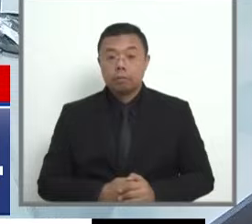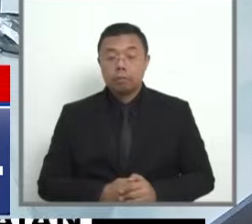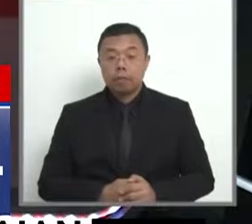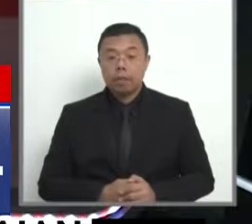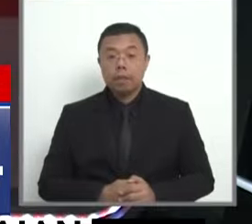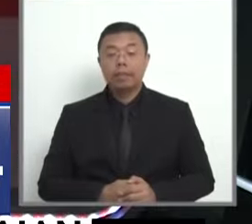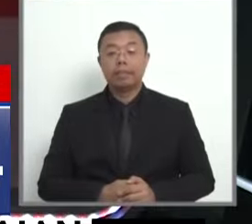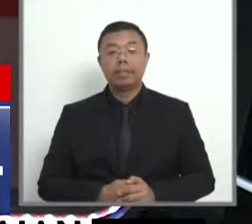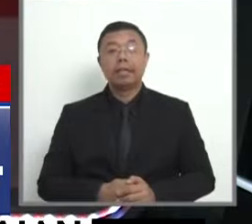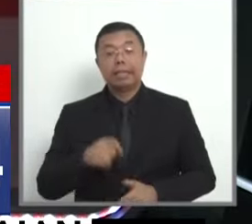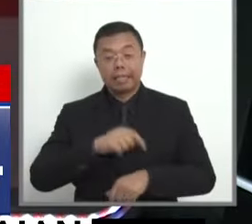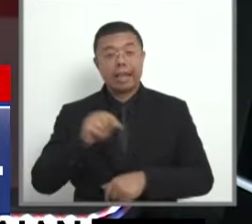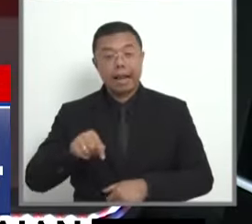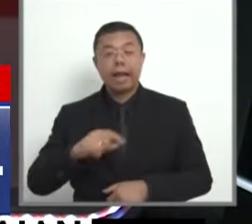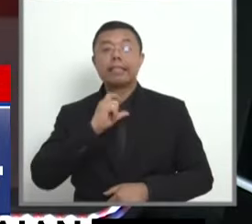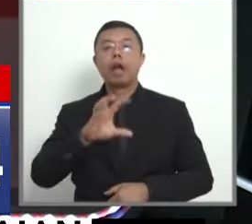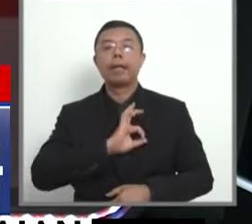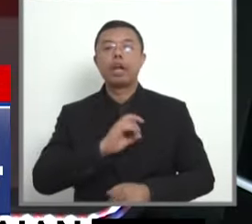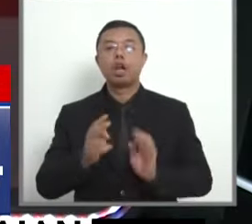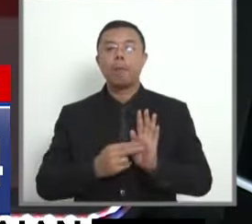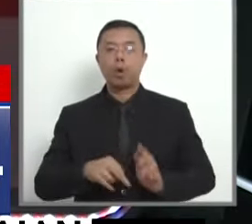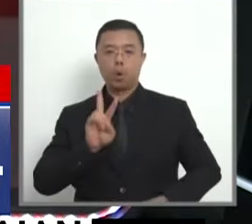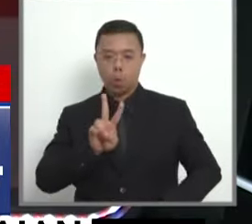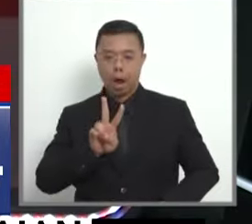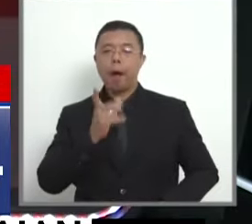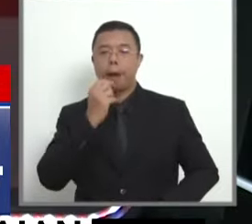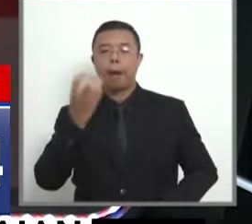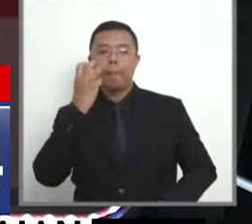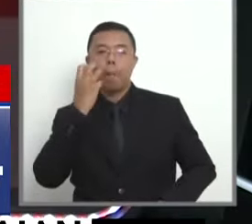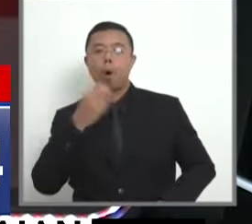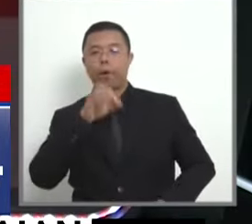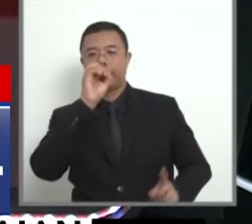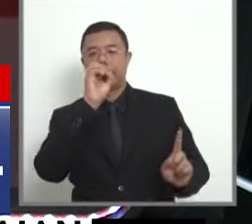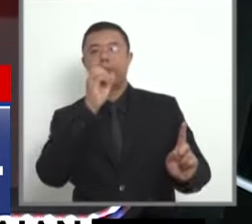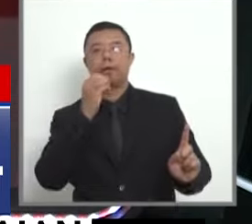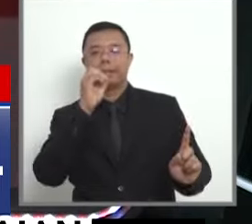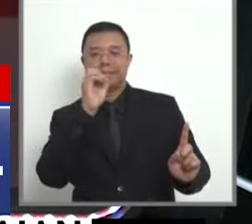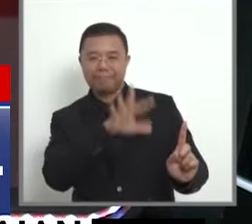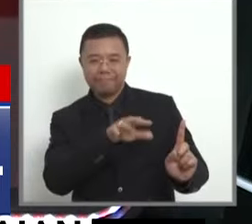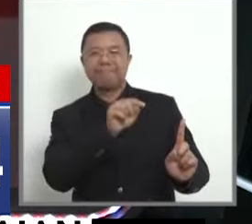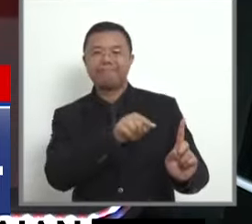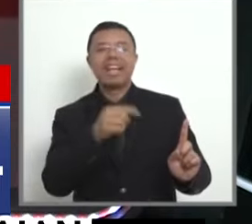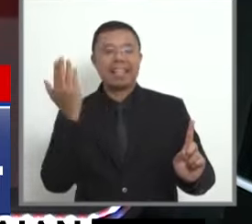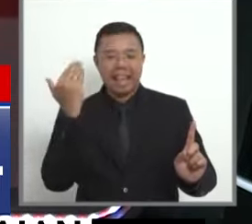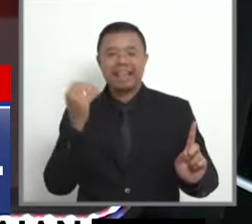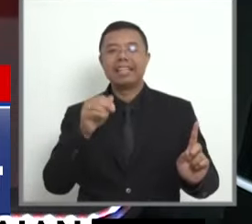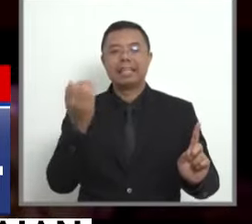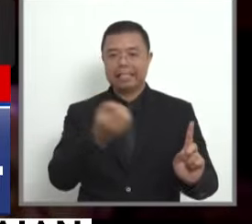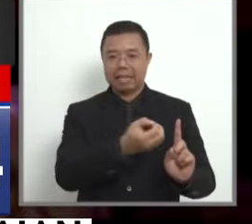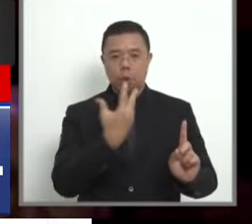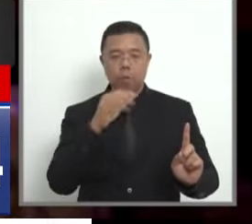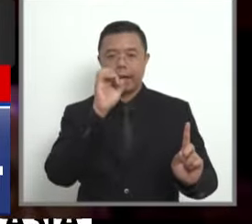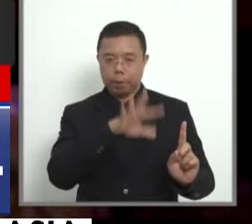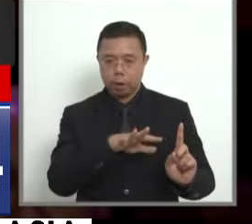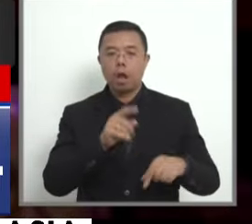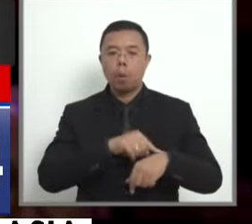Selanjutnya kami berikan kesempatan kepada calon Presiden nomor bapak praboanto untuk menanggapi jawaban yang disampaikan o bapakis Bedan waktu